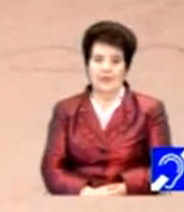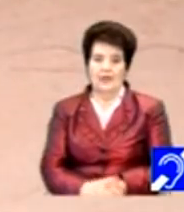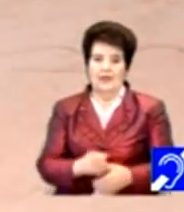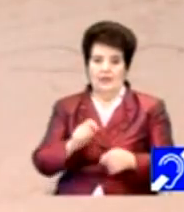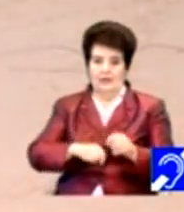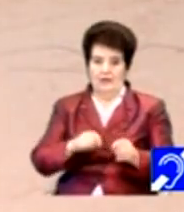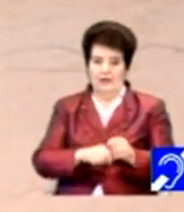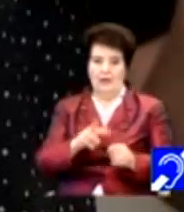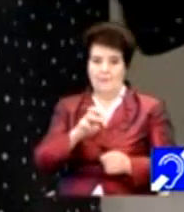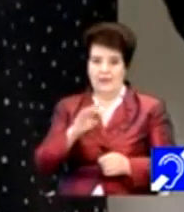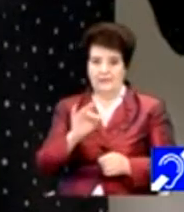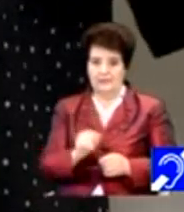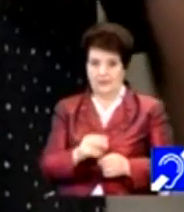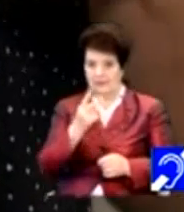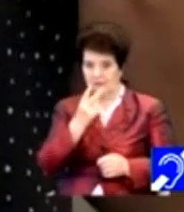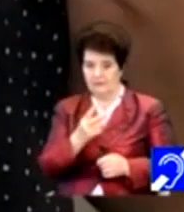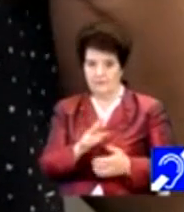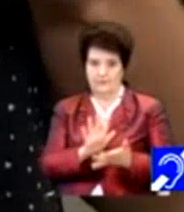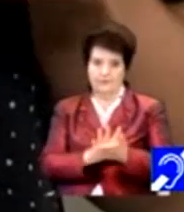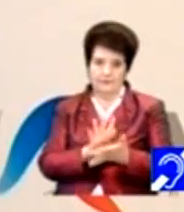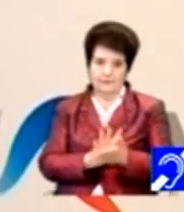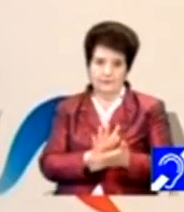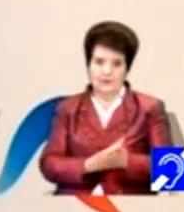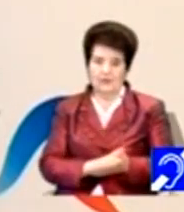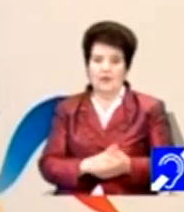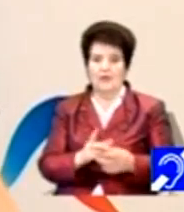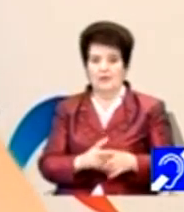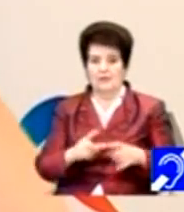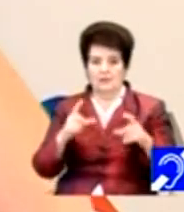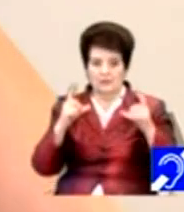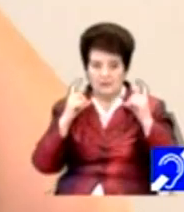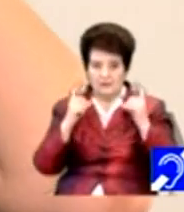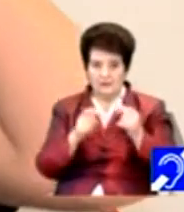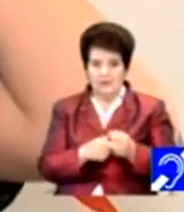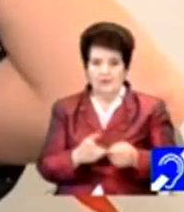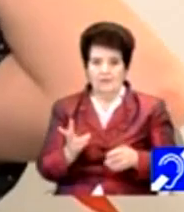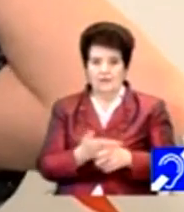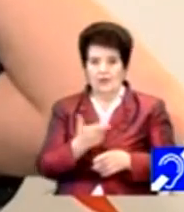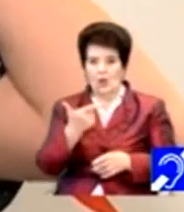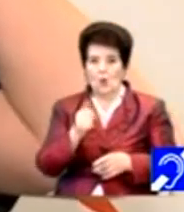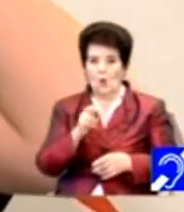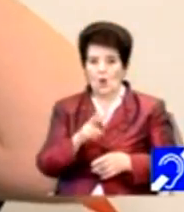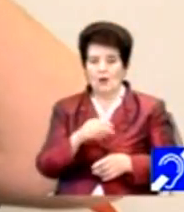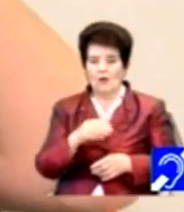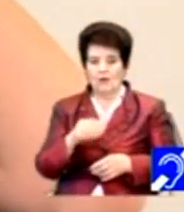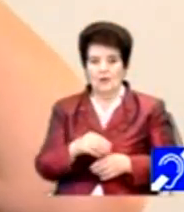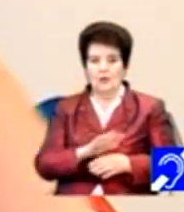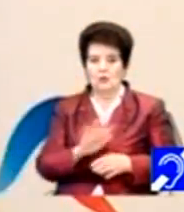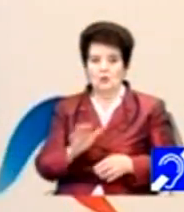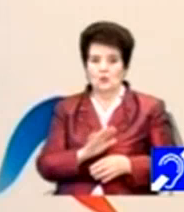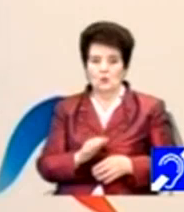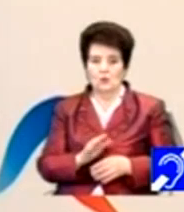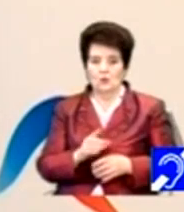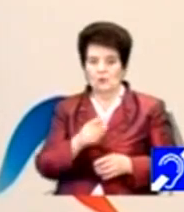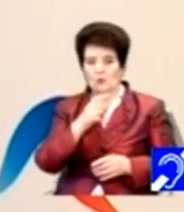Verificați dacă masca nu este deteriorată sau murdară și ajustați-o pe față fără a lăsa goluri laterale. Nu mai purtați